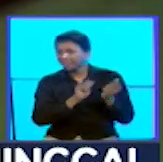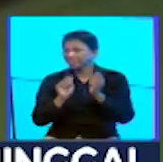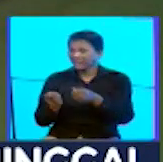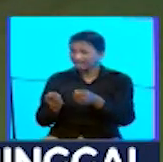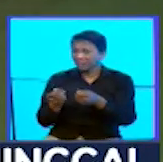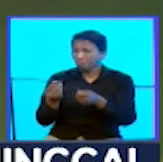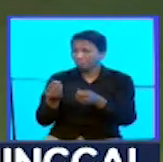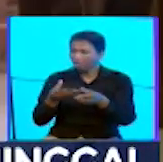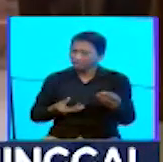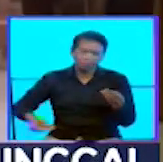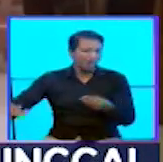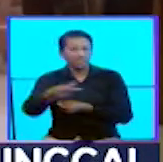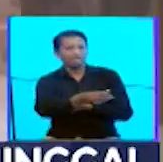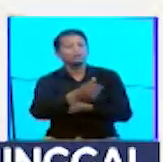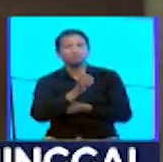dikembalikan.